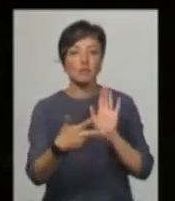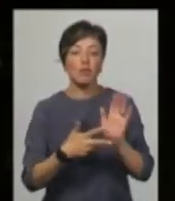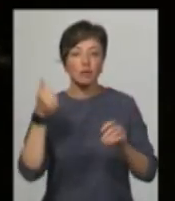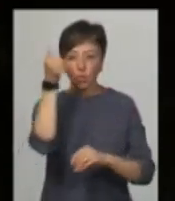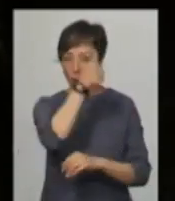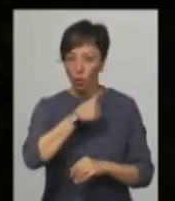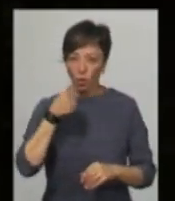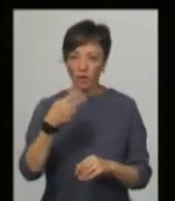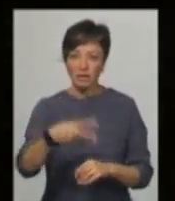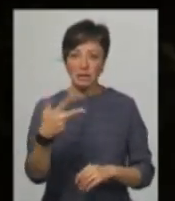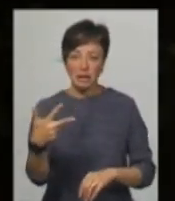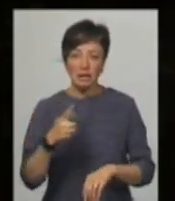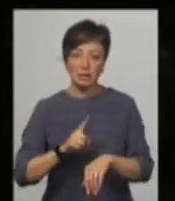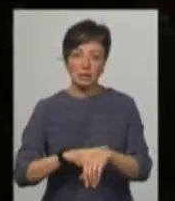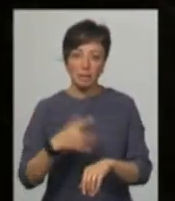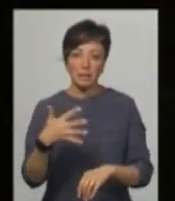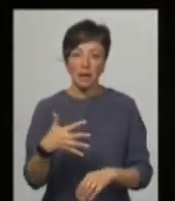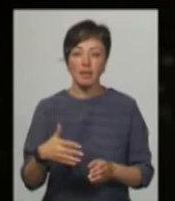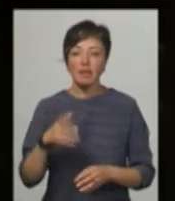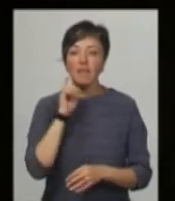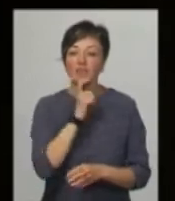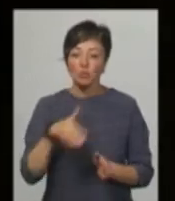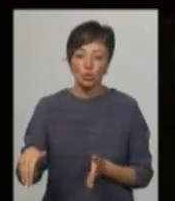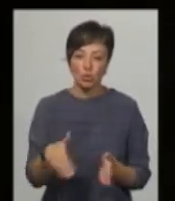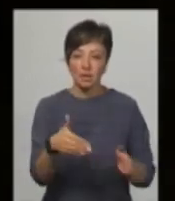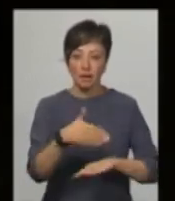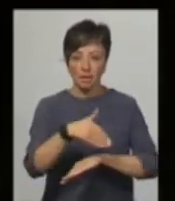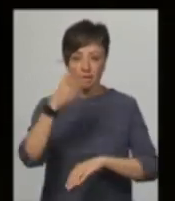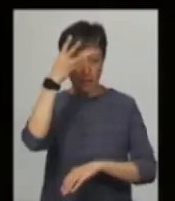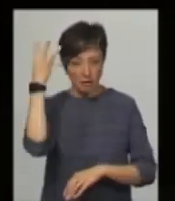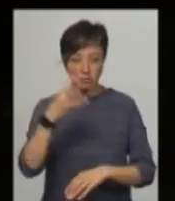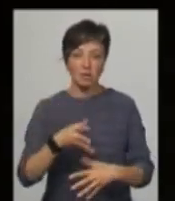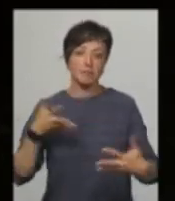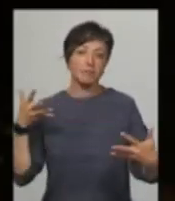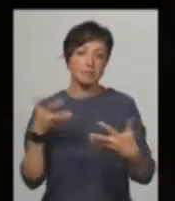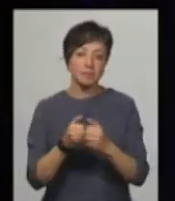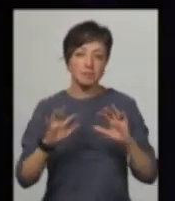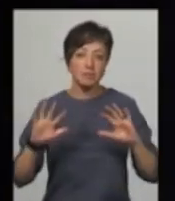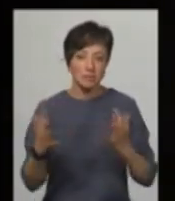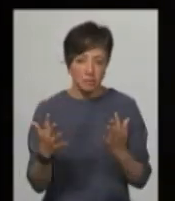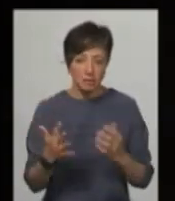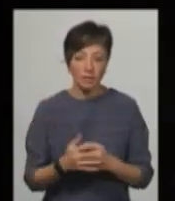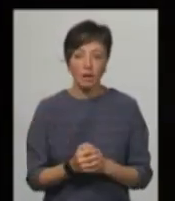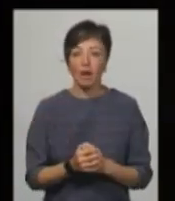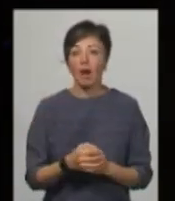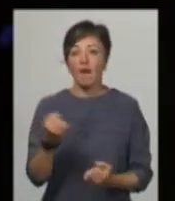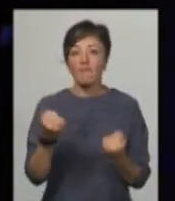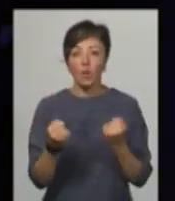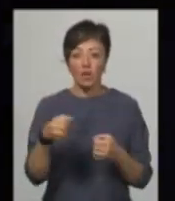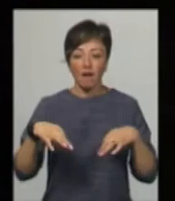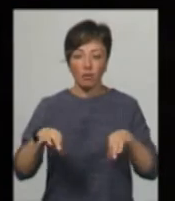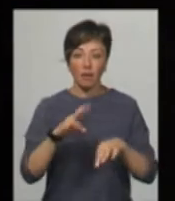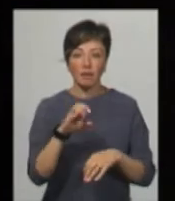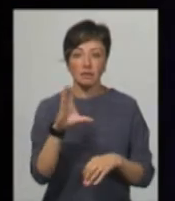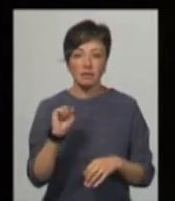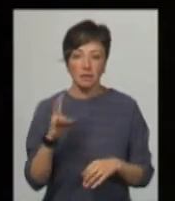2018 року о 23.50 на Вінницькому шосе у Хмельницькому сталася дорожньо-транспортна пригода, в якій водій автомобіля